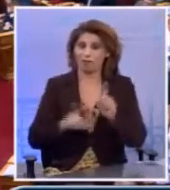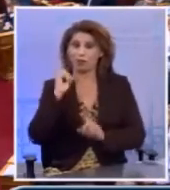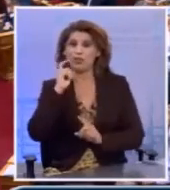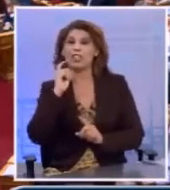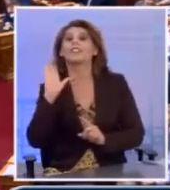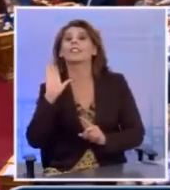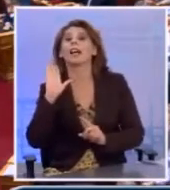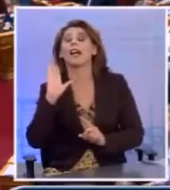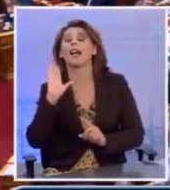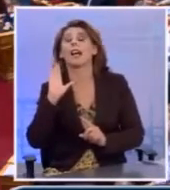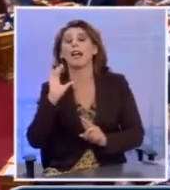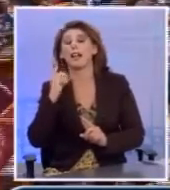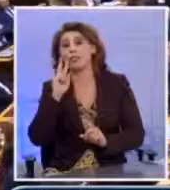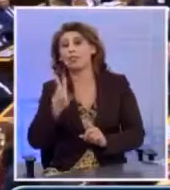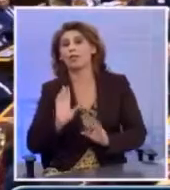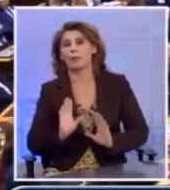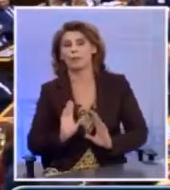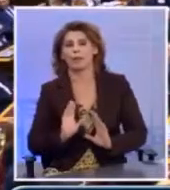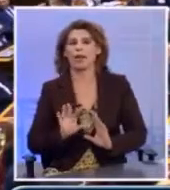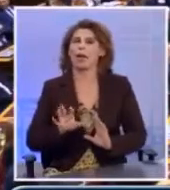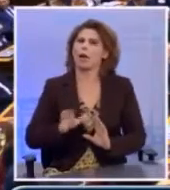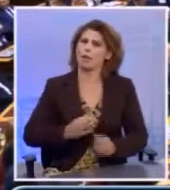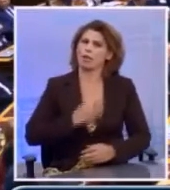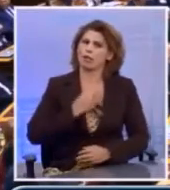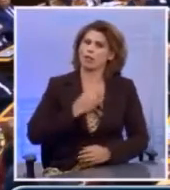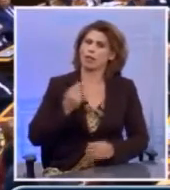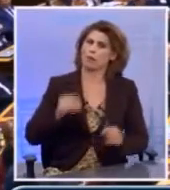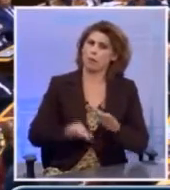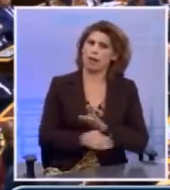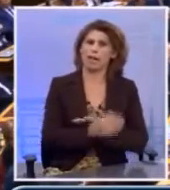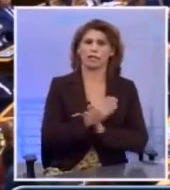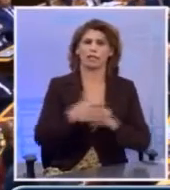Μπορεί λοιπόν οι κύριοι που διατελέσατε υπουργοί